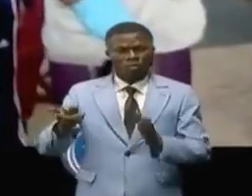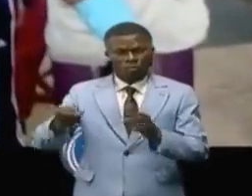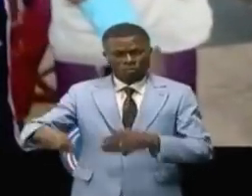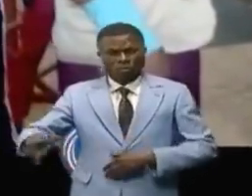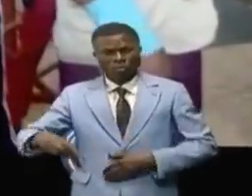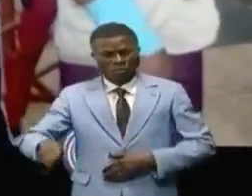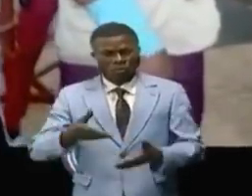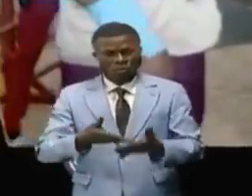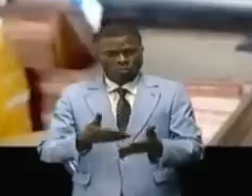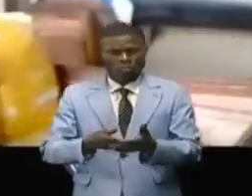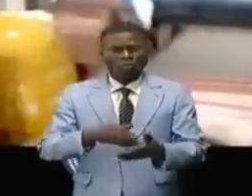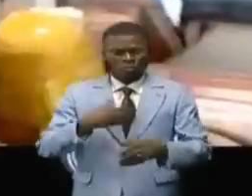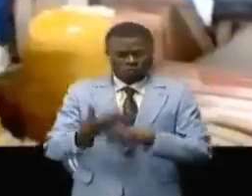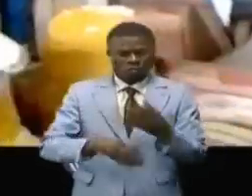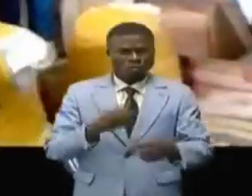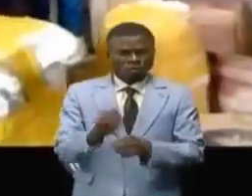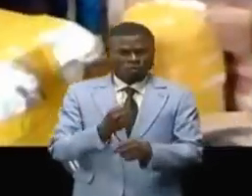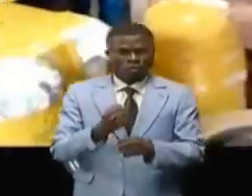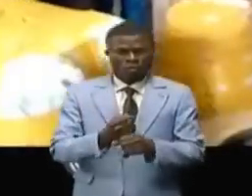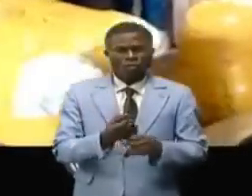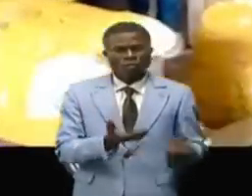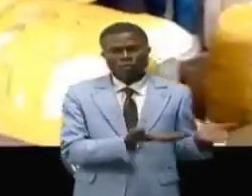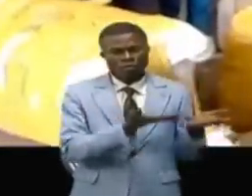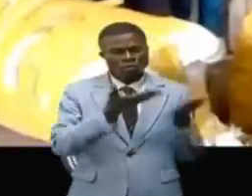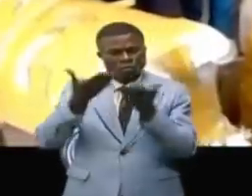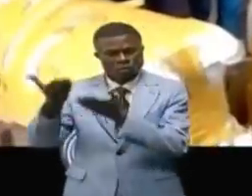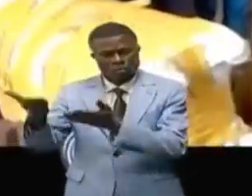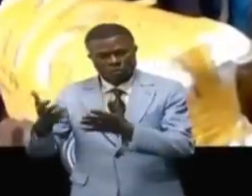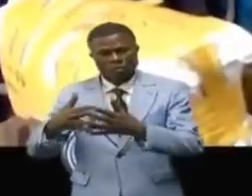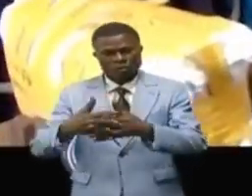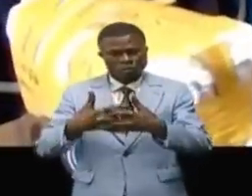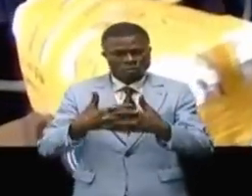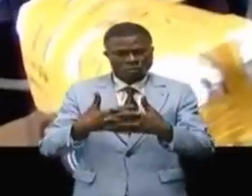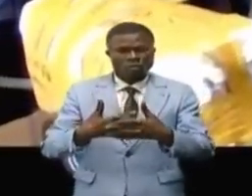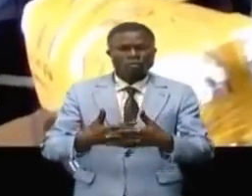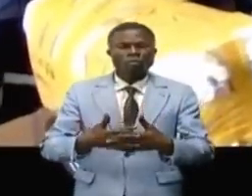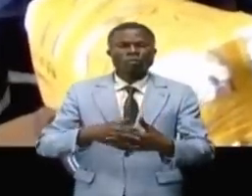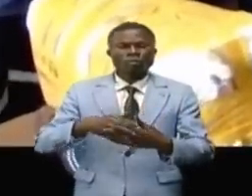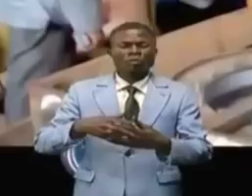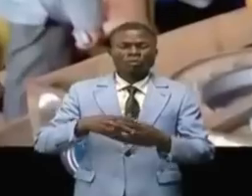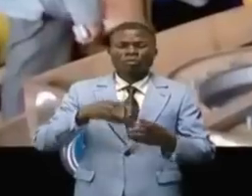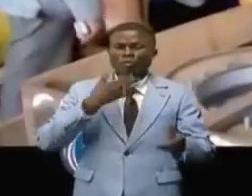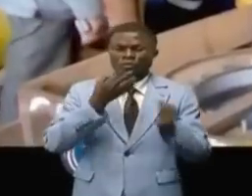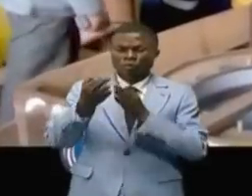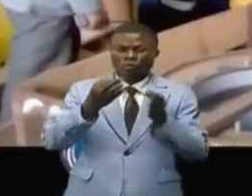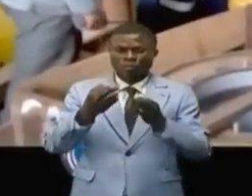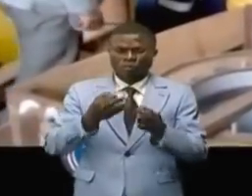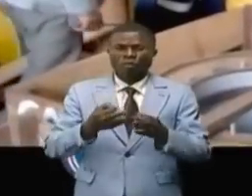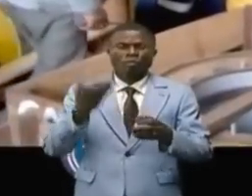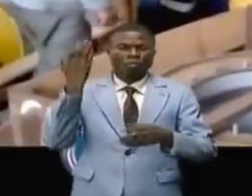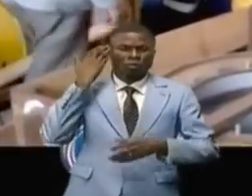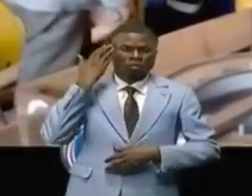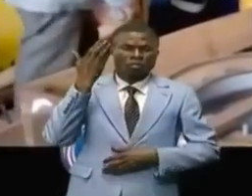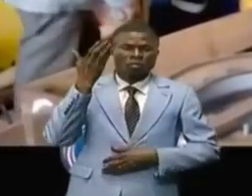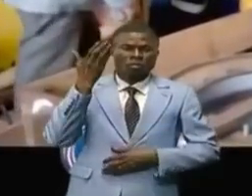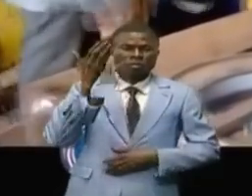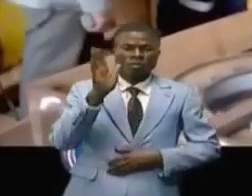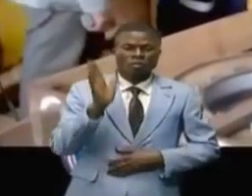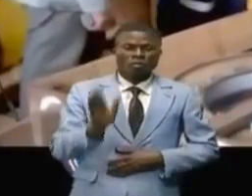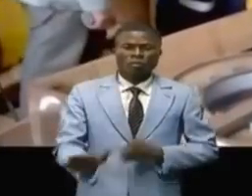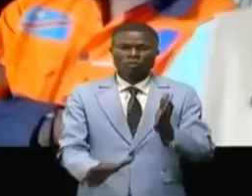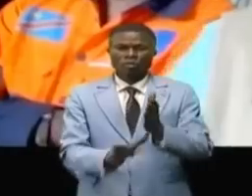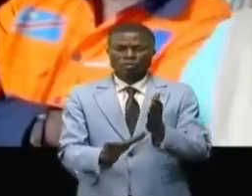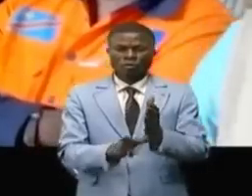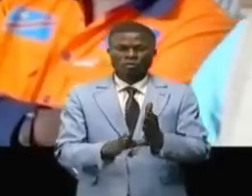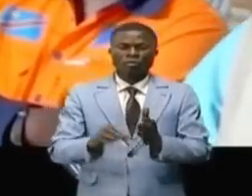Madeleine ni combat sabangu pour acheminer ses pièces délicatsia qui s'engami comme le précise Nathan Thierry mwami directeur Terry